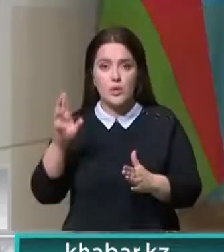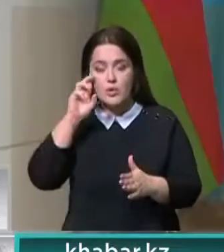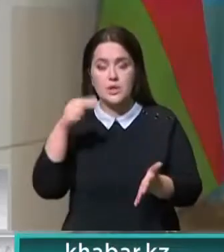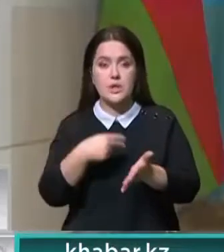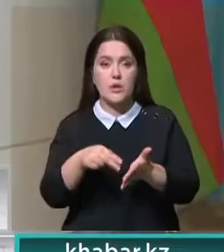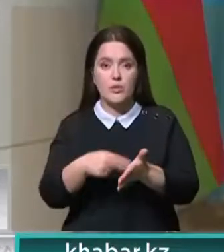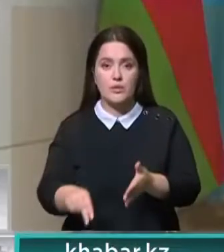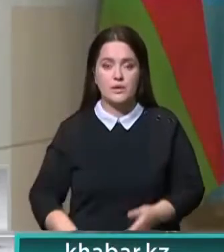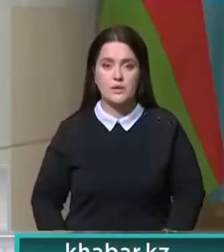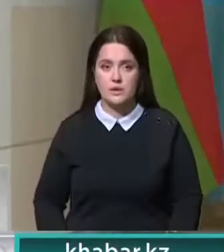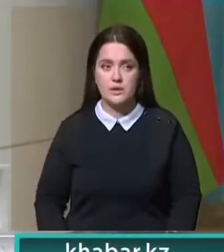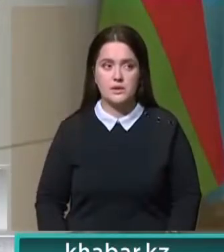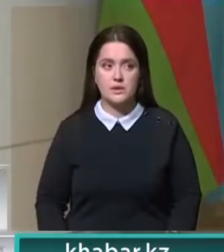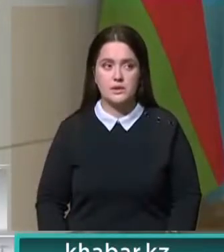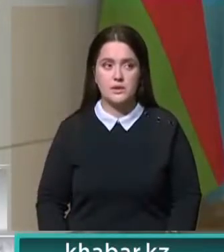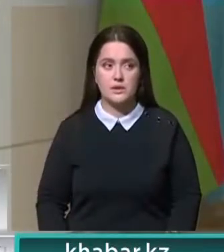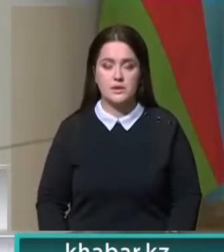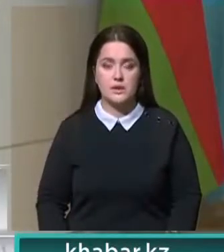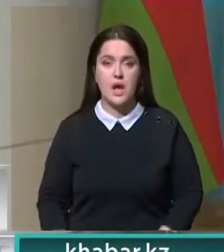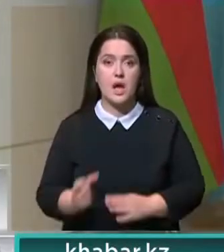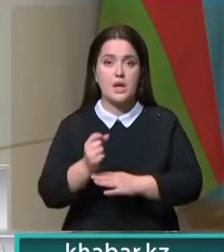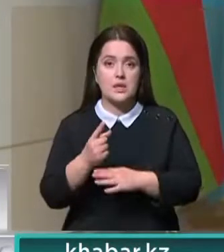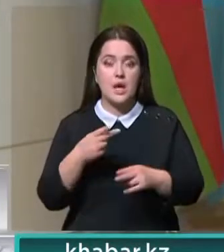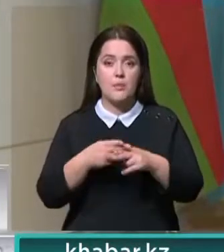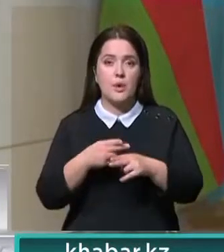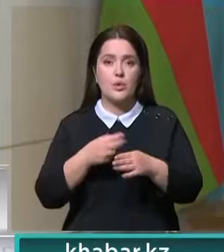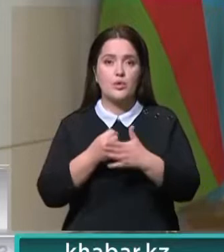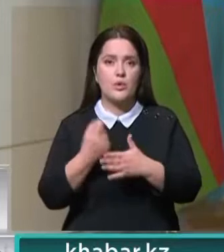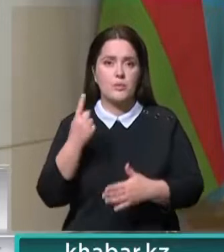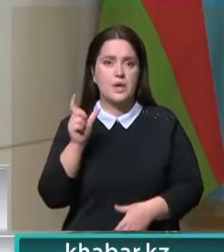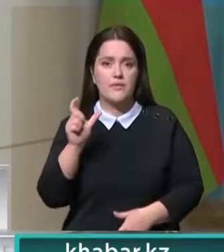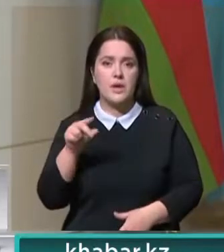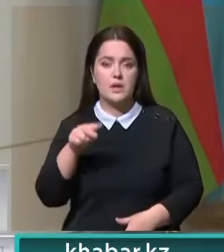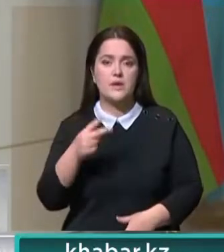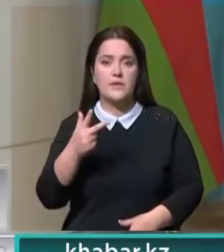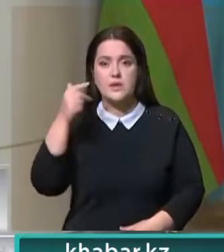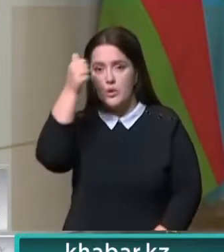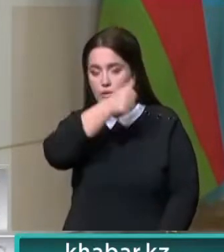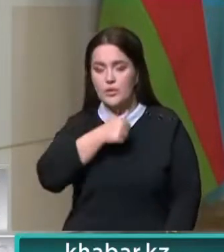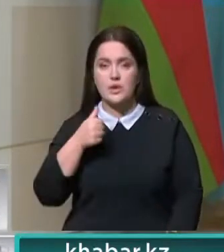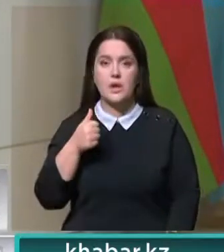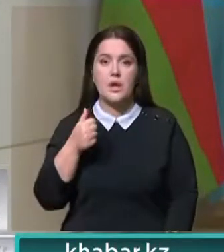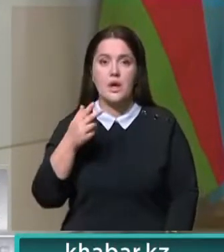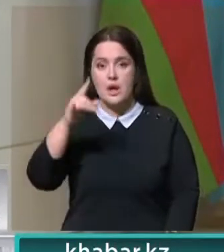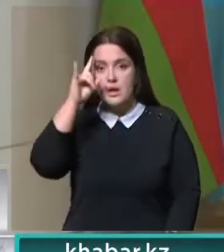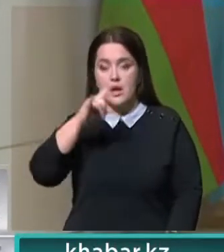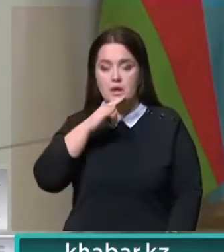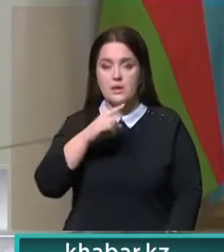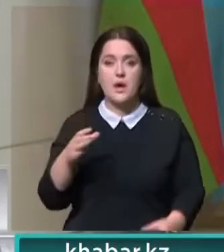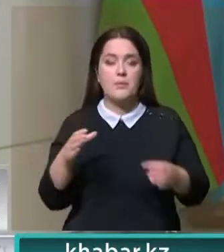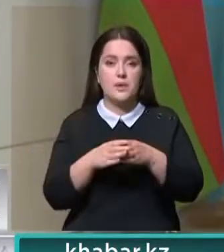закупках. Договорились об устранении 11 барьеров до первого квартала 2023 года. Конечно, казахстанские